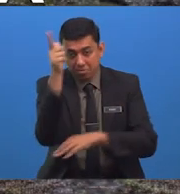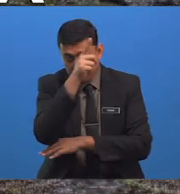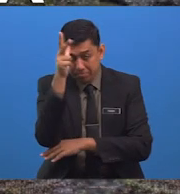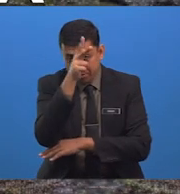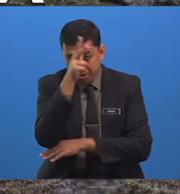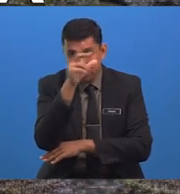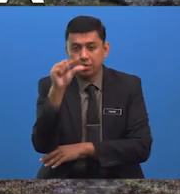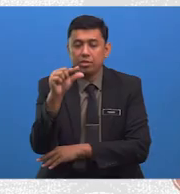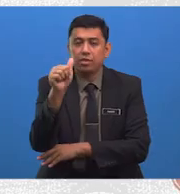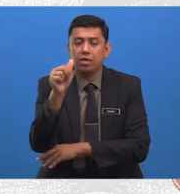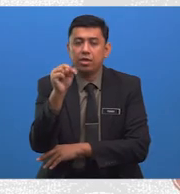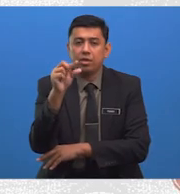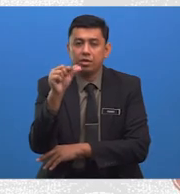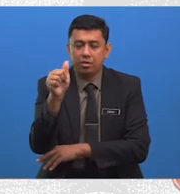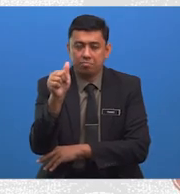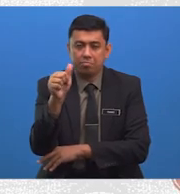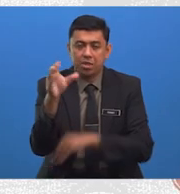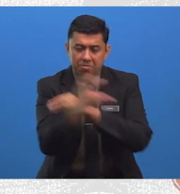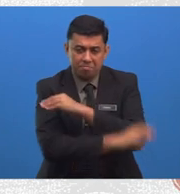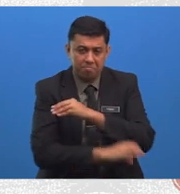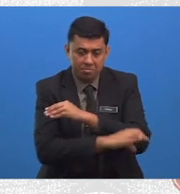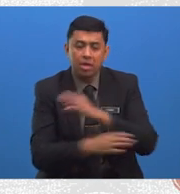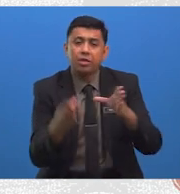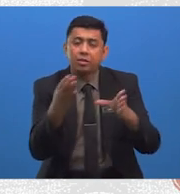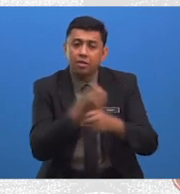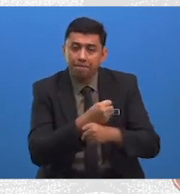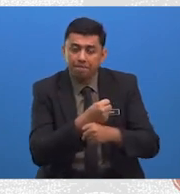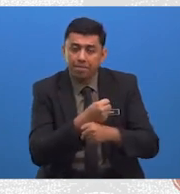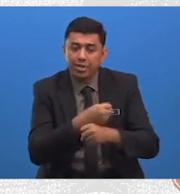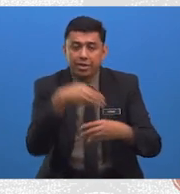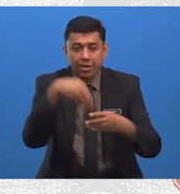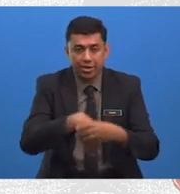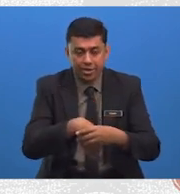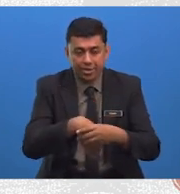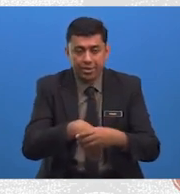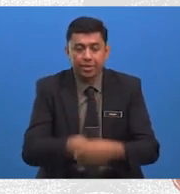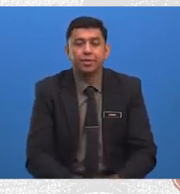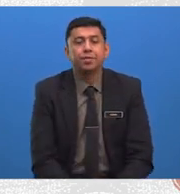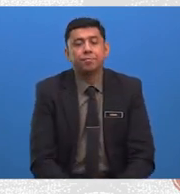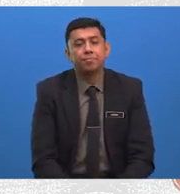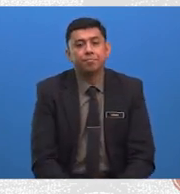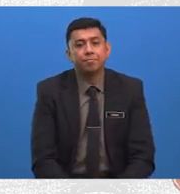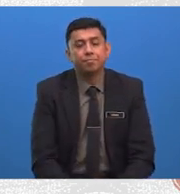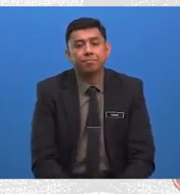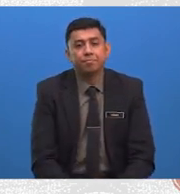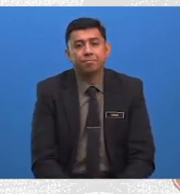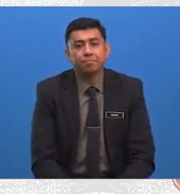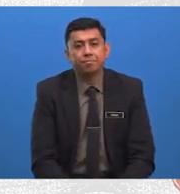Negara. Seni bina yang terdapat dalam masyarakat Kerajaan Gangga Negara ialah